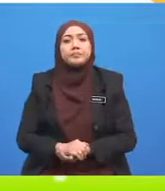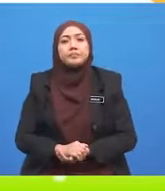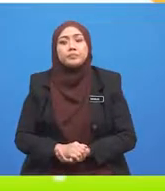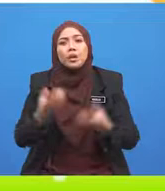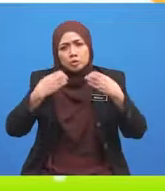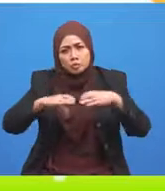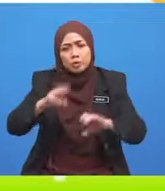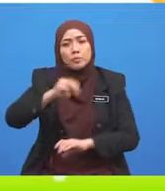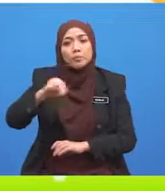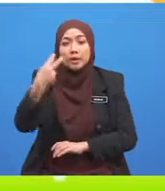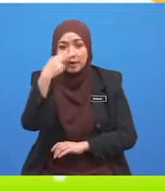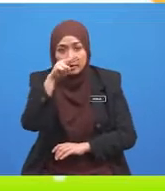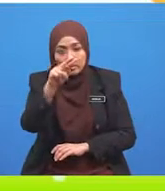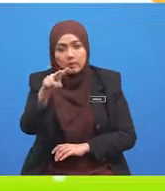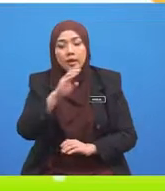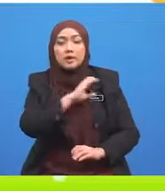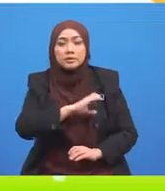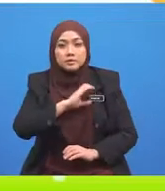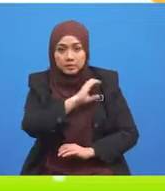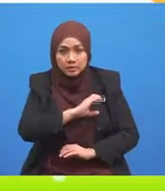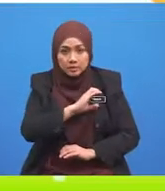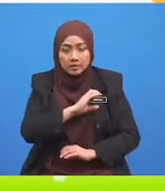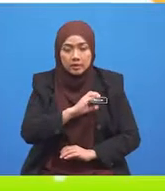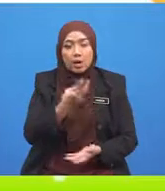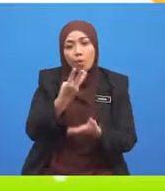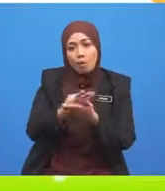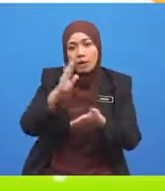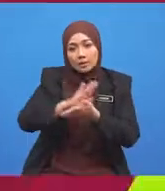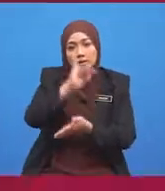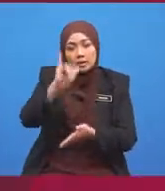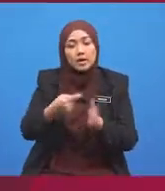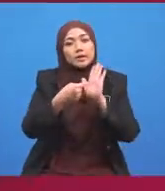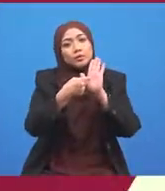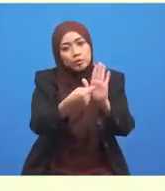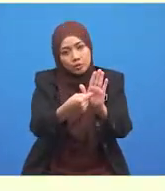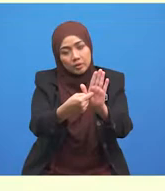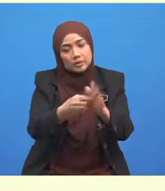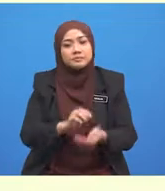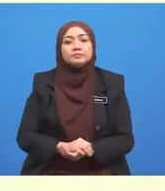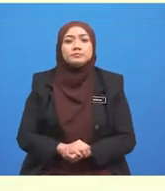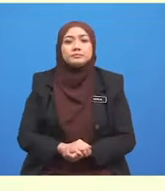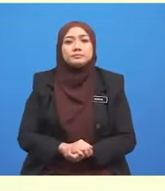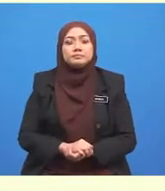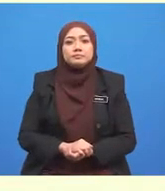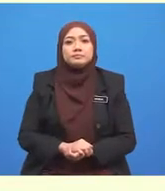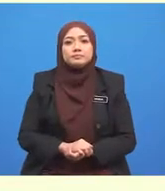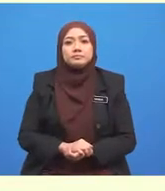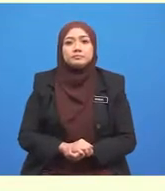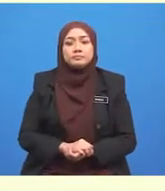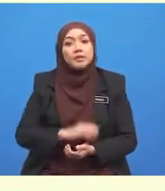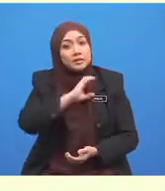murid-murid perhatikan ciri-ciri wang kertas di paparan ini. Antara ciri-ciri yang